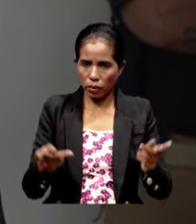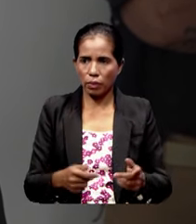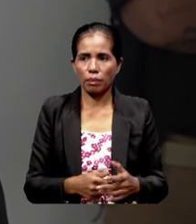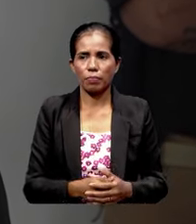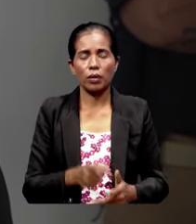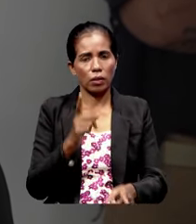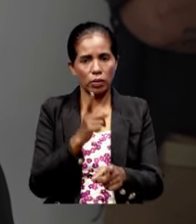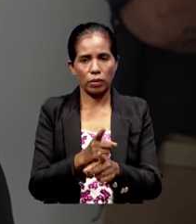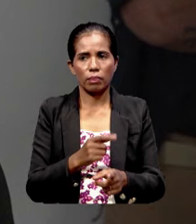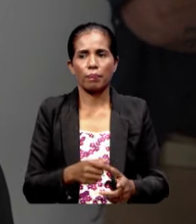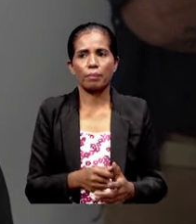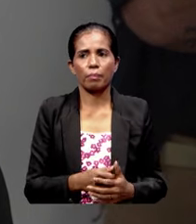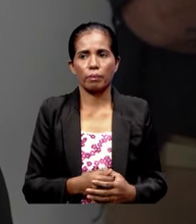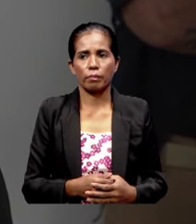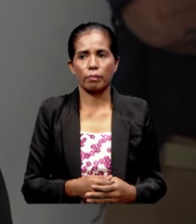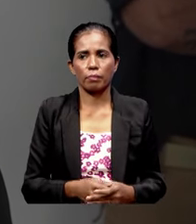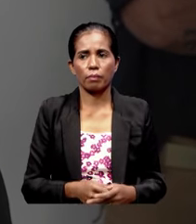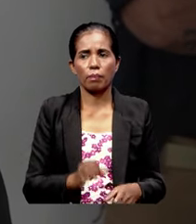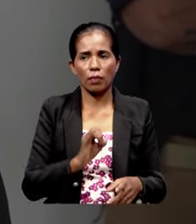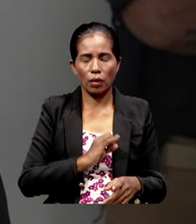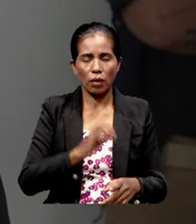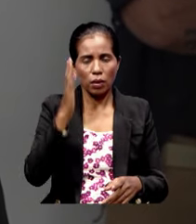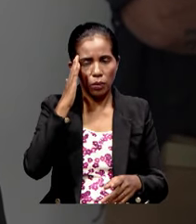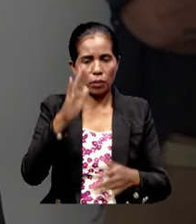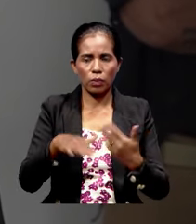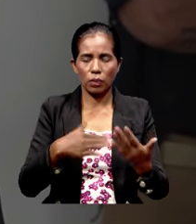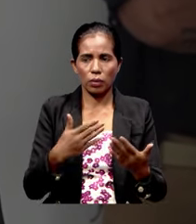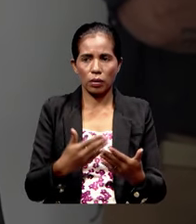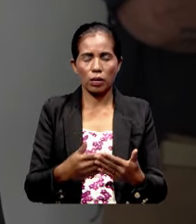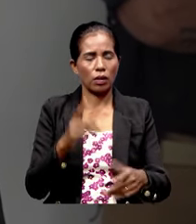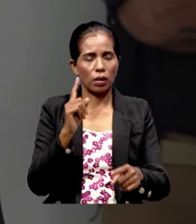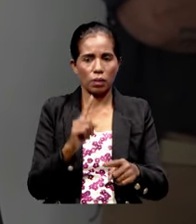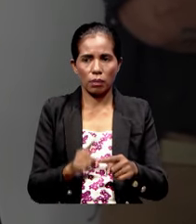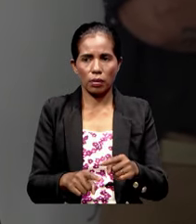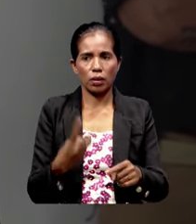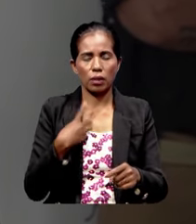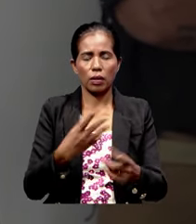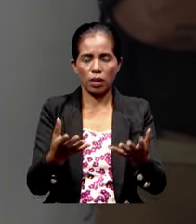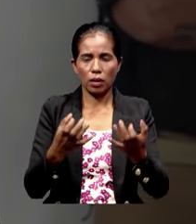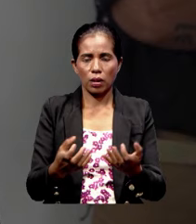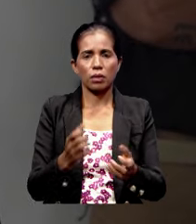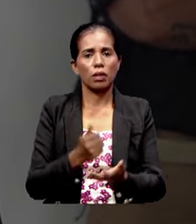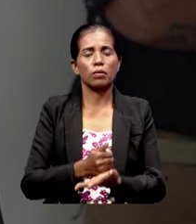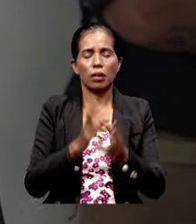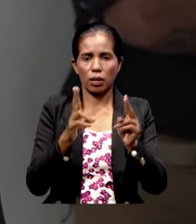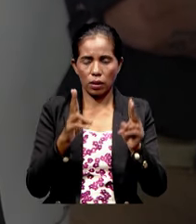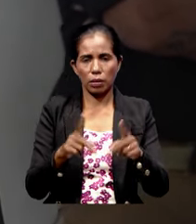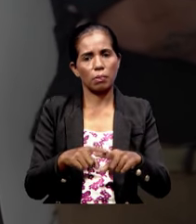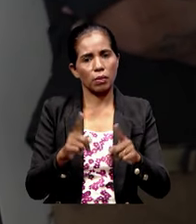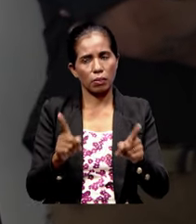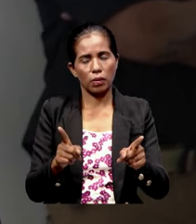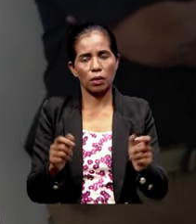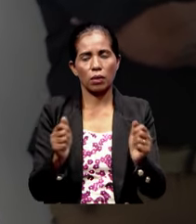negelai, nebe hawa noin buat serne utu sila labele, ita kara kat resolve la lais maibe,